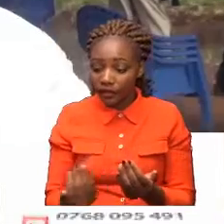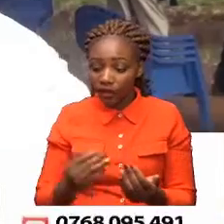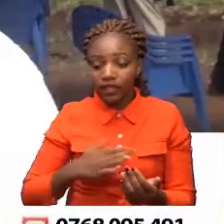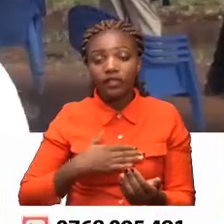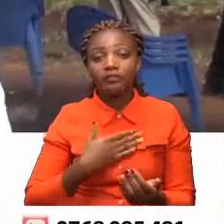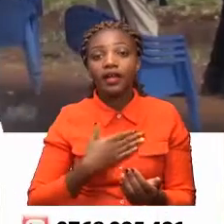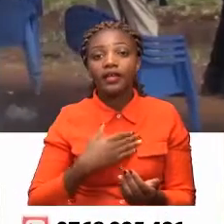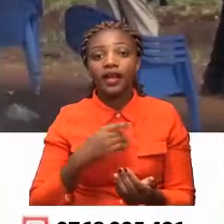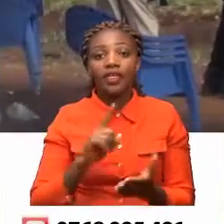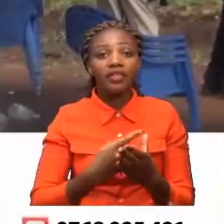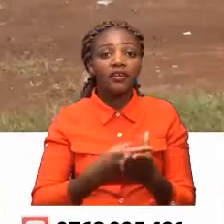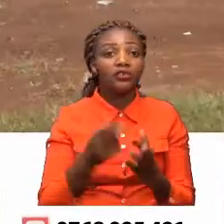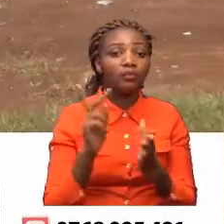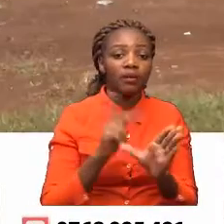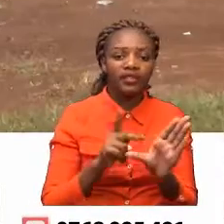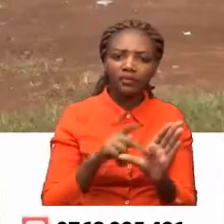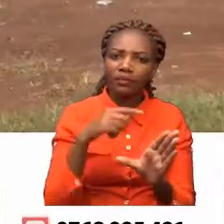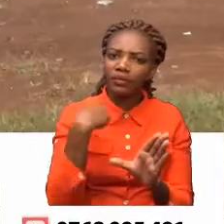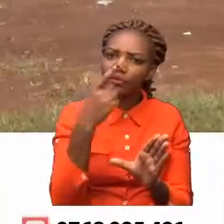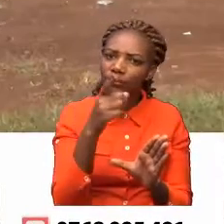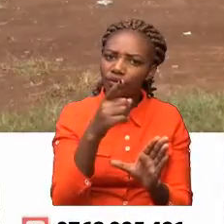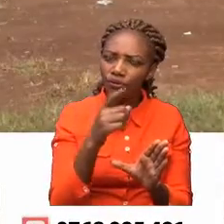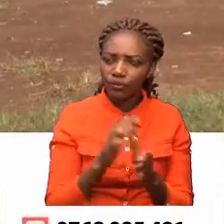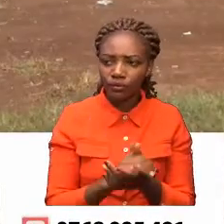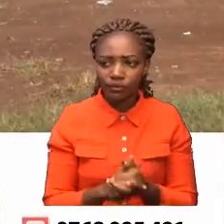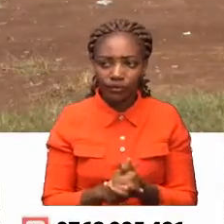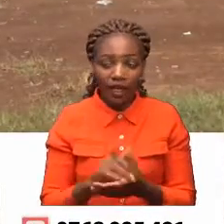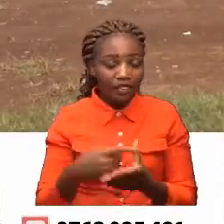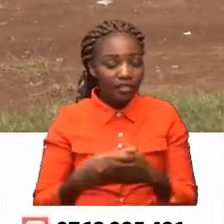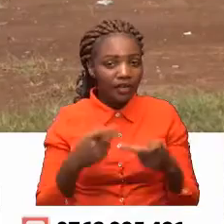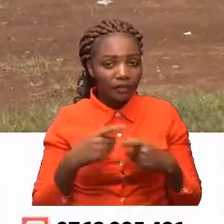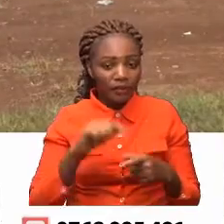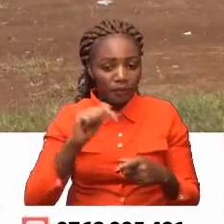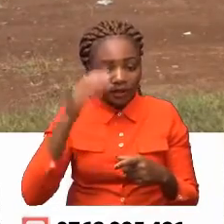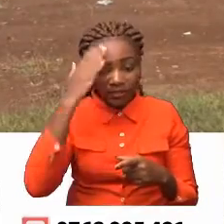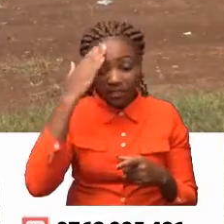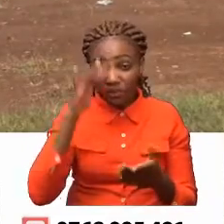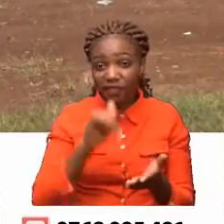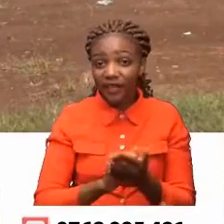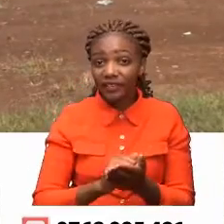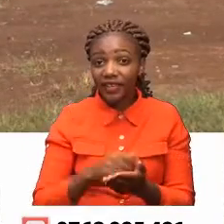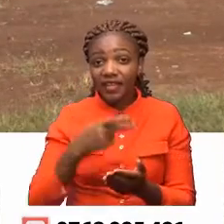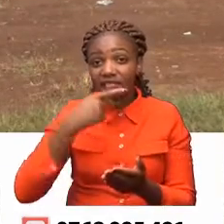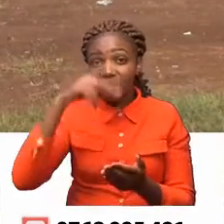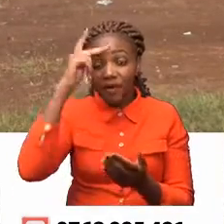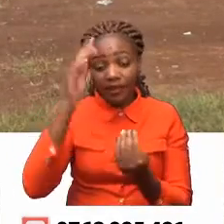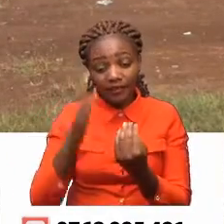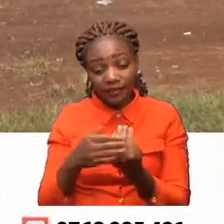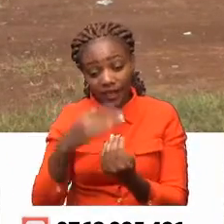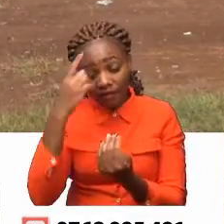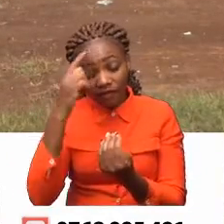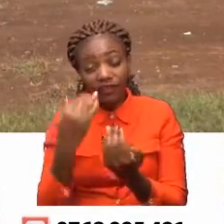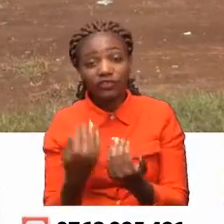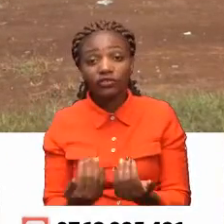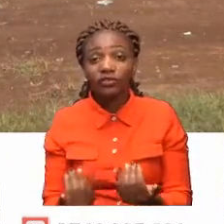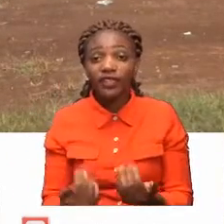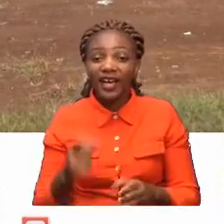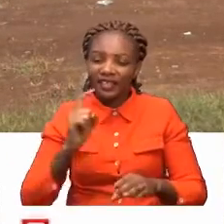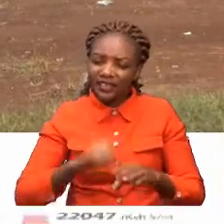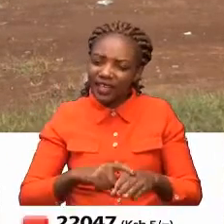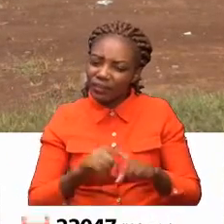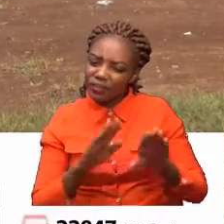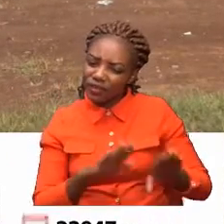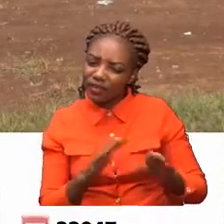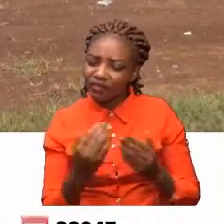utauzika kama nani. Sasa inafaa watu wajue kwamba mtoto anashughulikiwa na wazazi wake. Mali ambapo unaachia